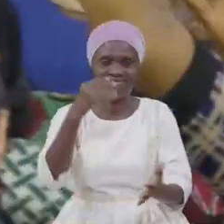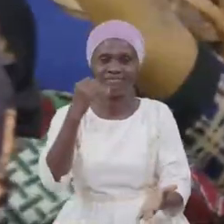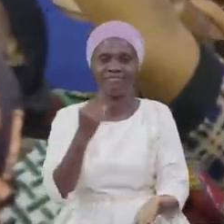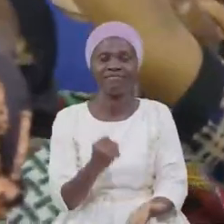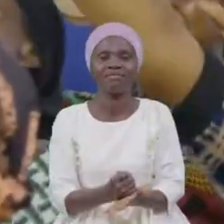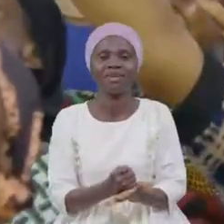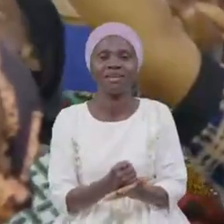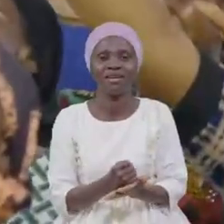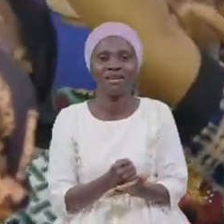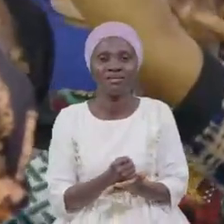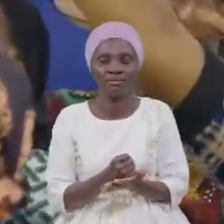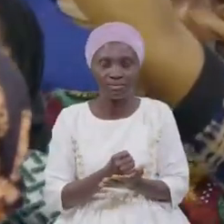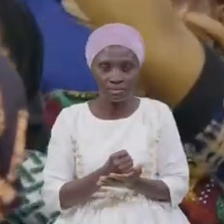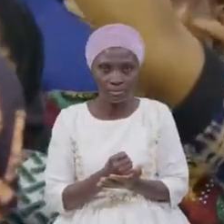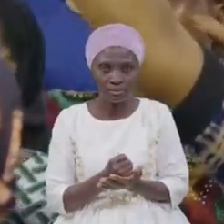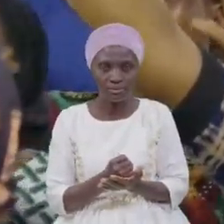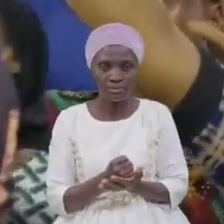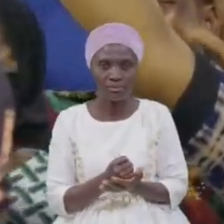Jésus.